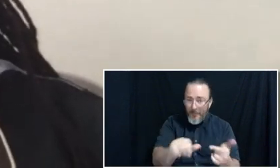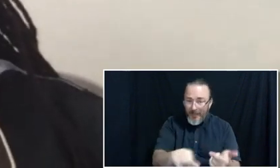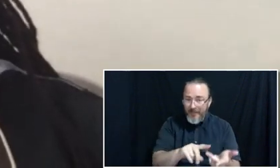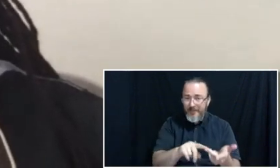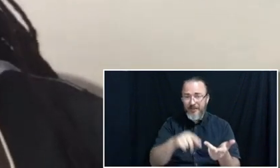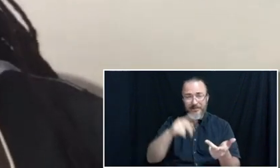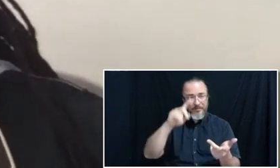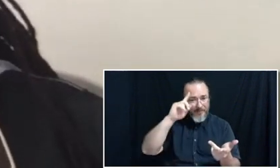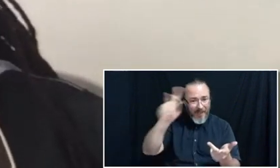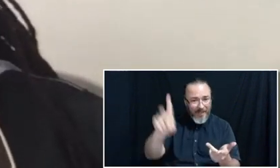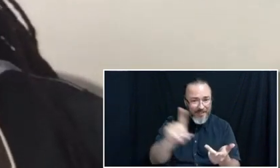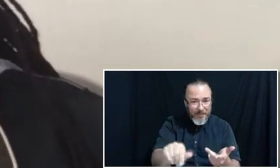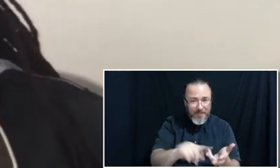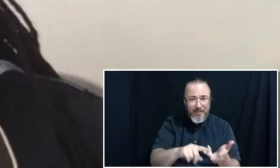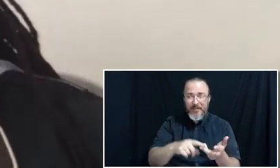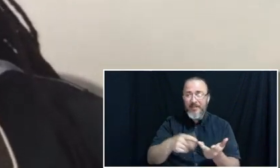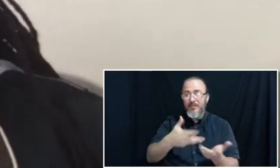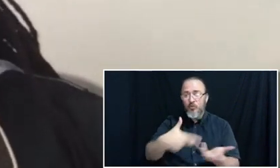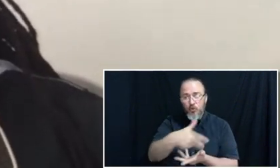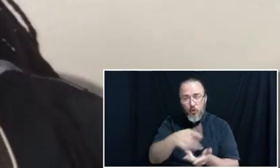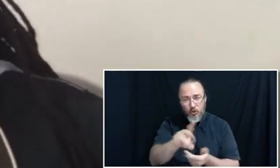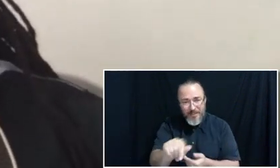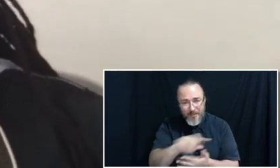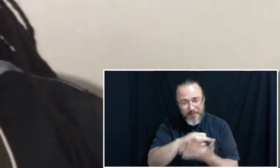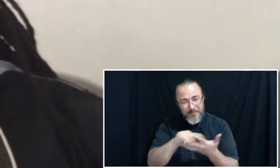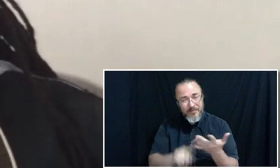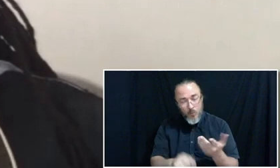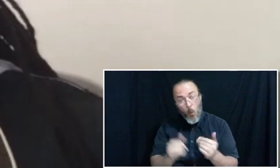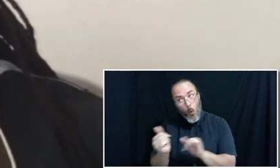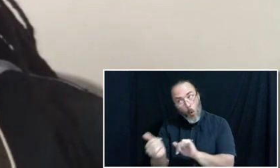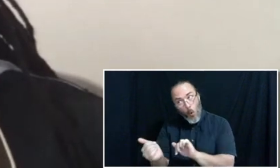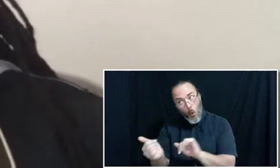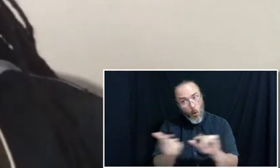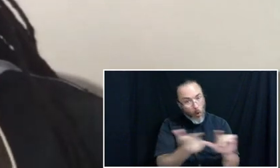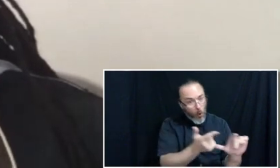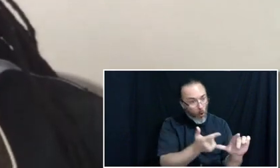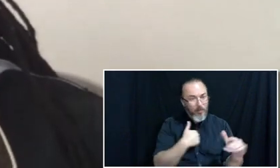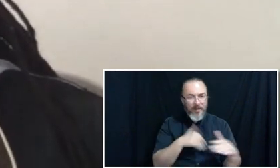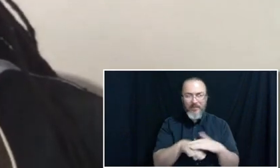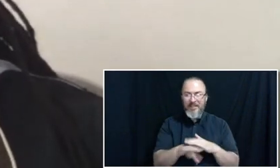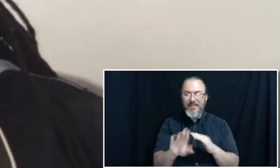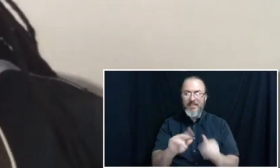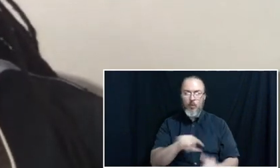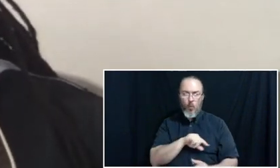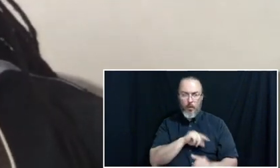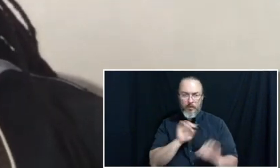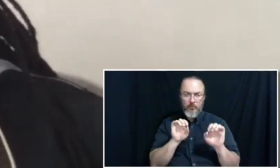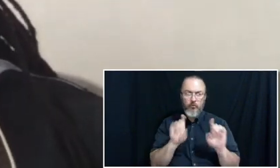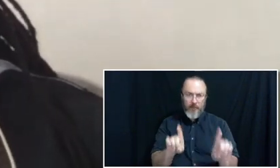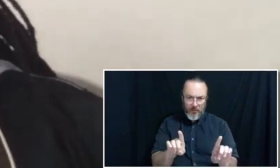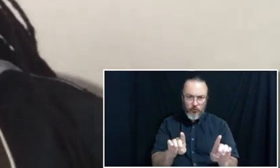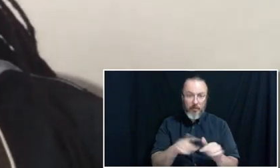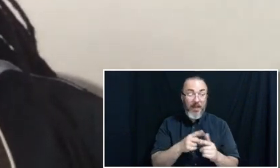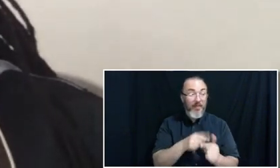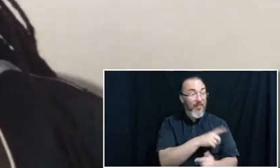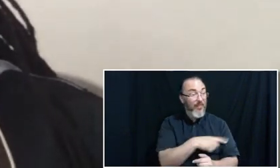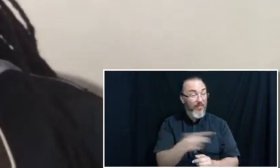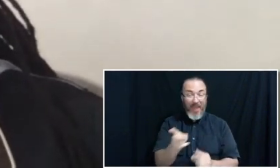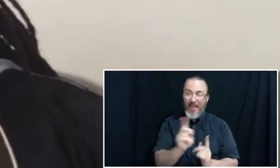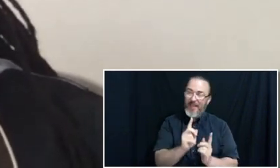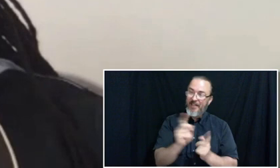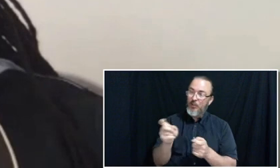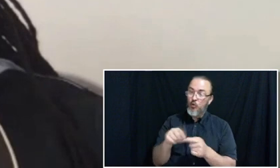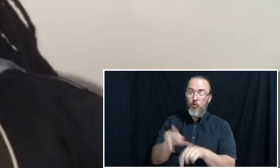compris les enfants qui ont des handicaps ou des déficiences, tous ces enfants doivent bénéficier d'une éducation